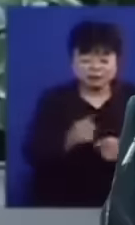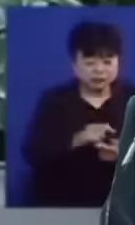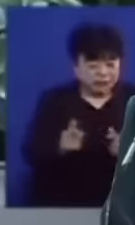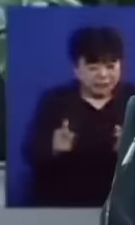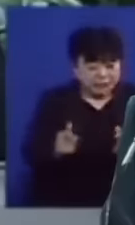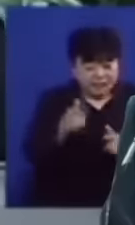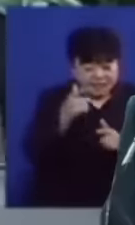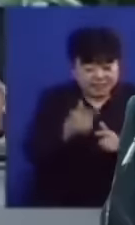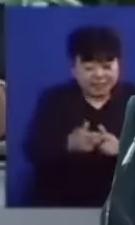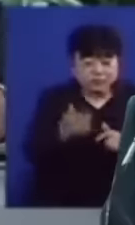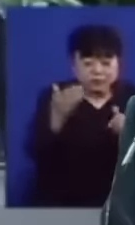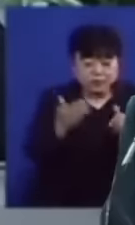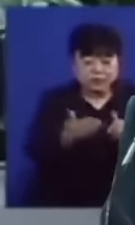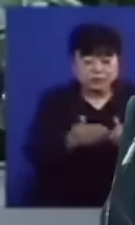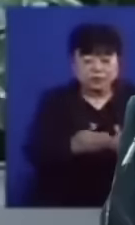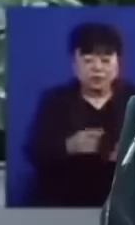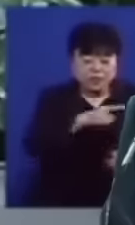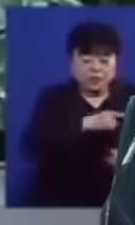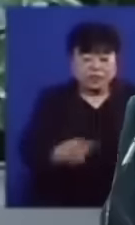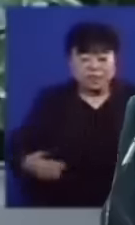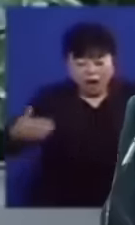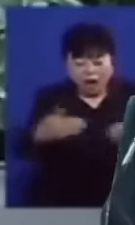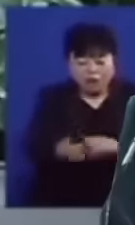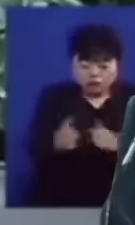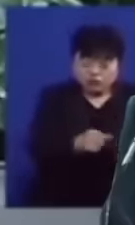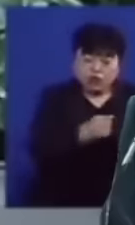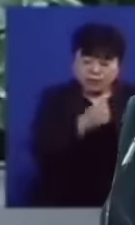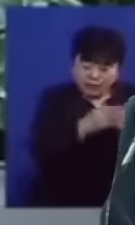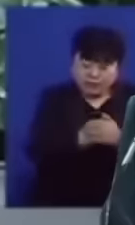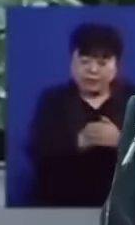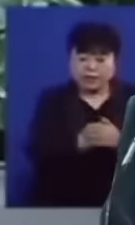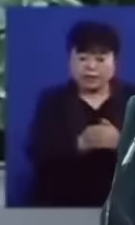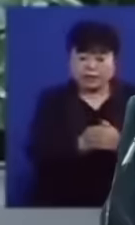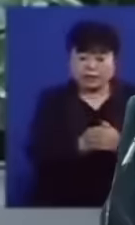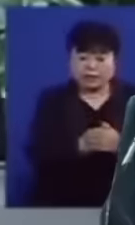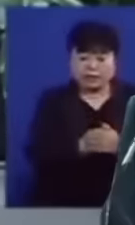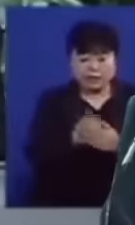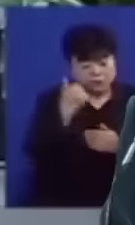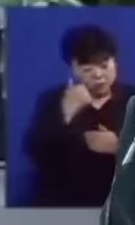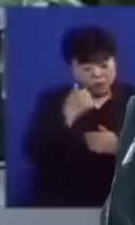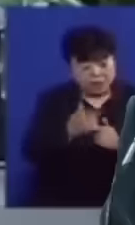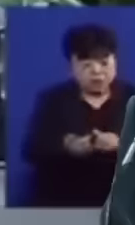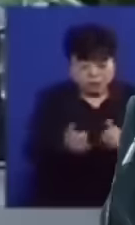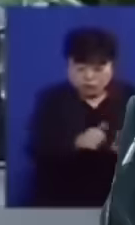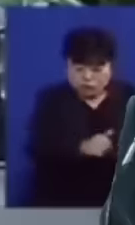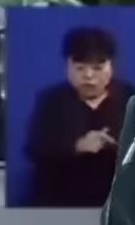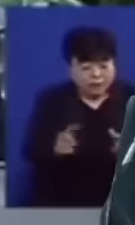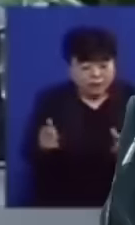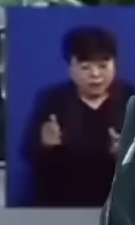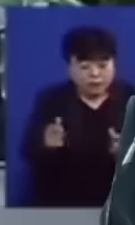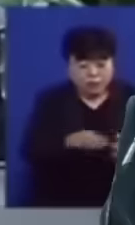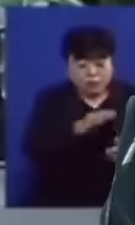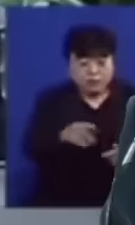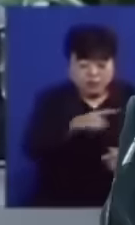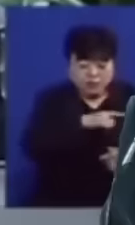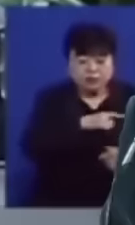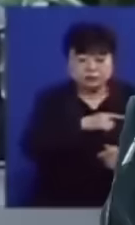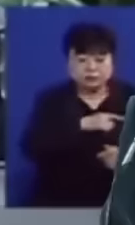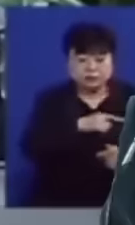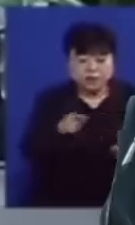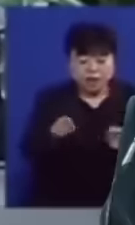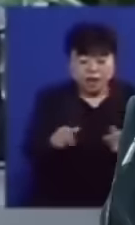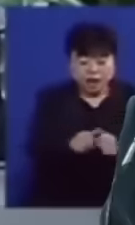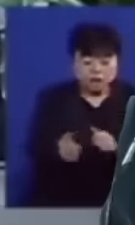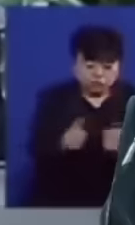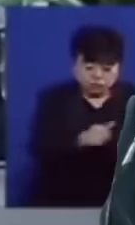죽었는데 예수님이 우리 이름을 안고서 죽어서 누가 봐도 예수님이 죽은 것이 아니라 우리가 죽은 것이 되어 있는